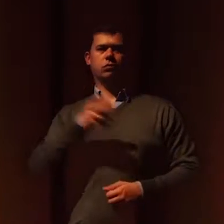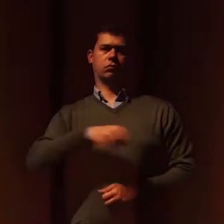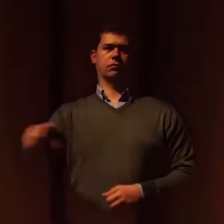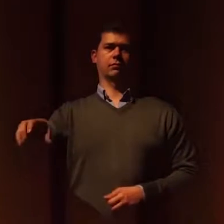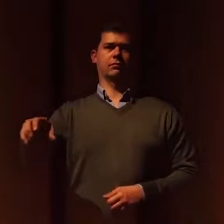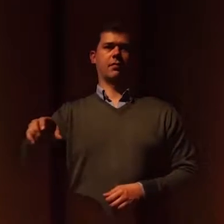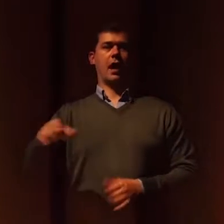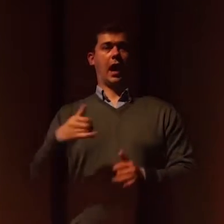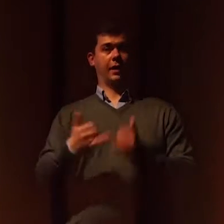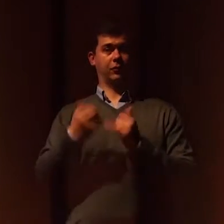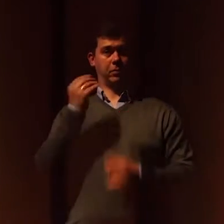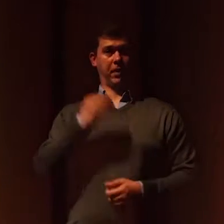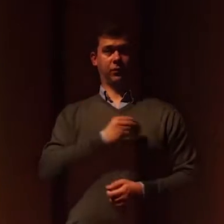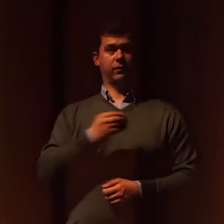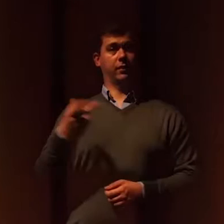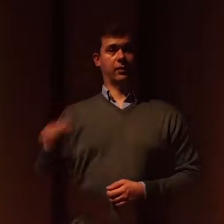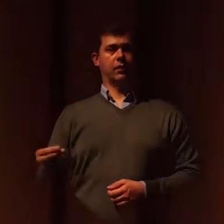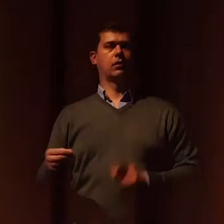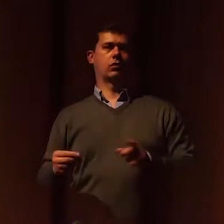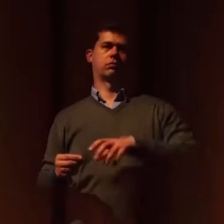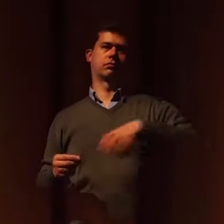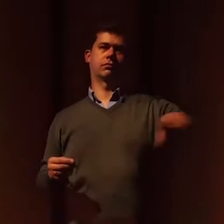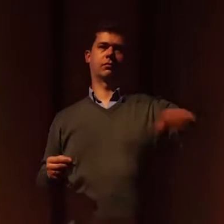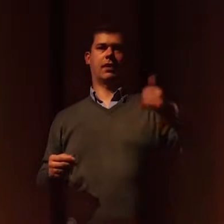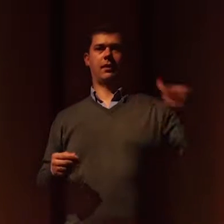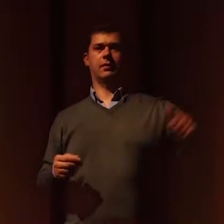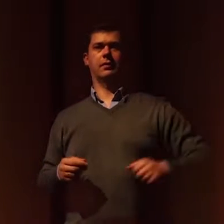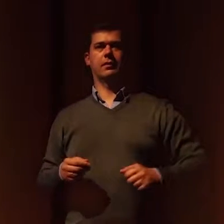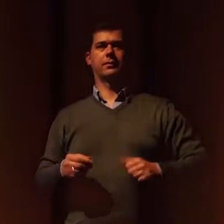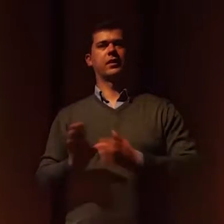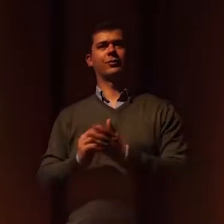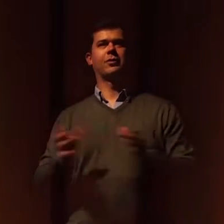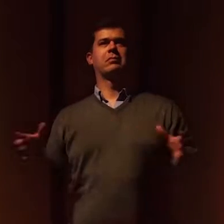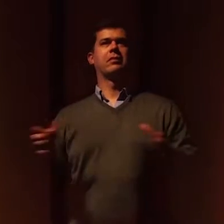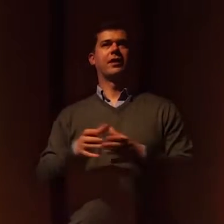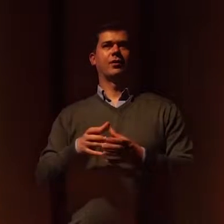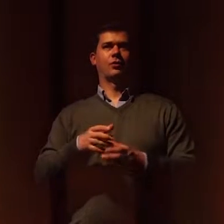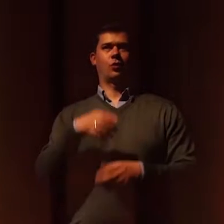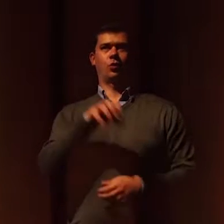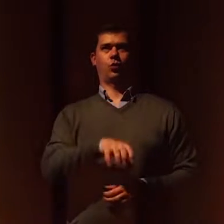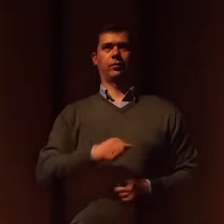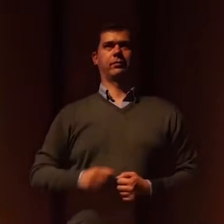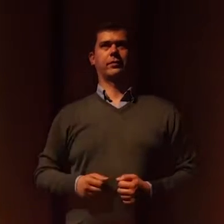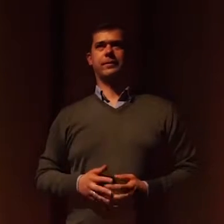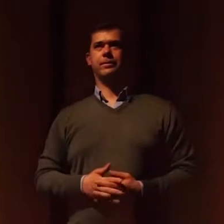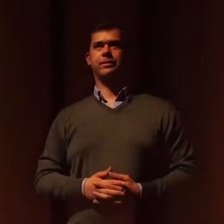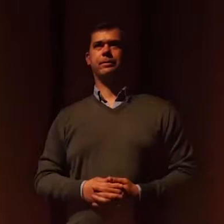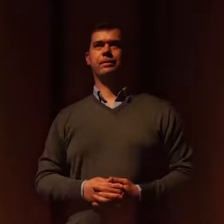nie prawosławnymi na tych terenach gdzie mniejszość jest szeroko